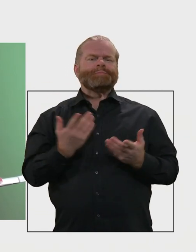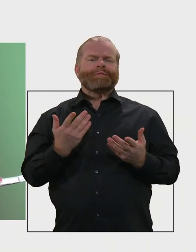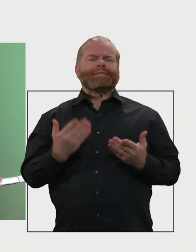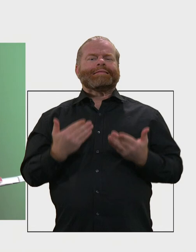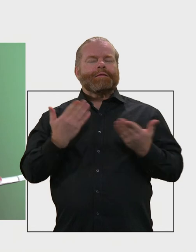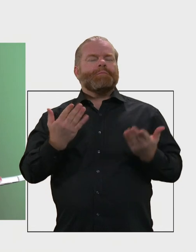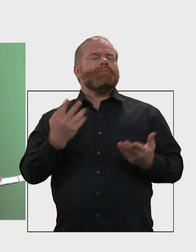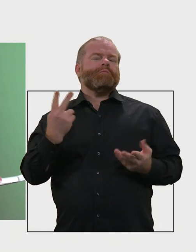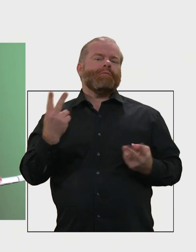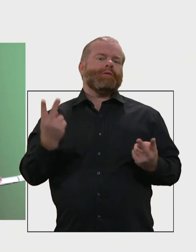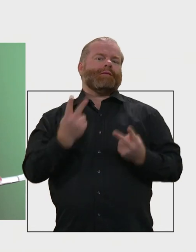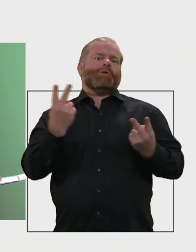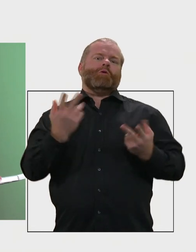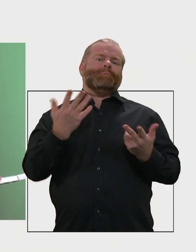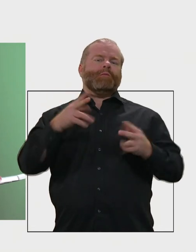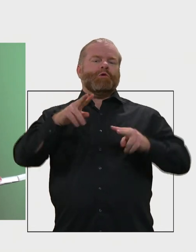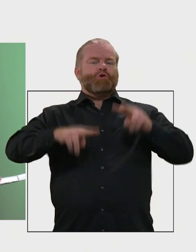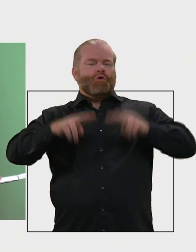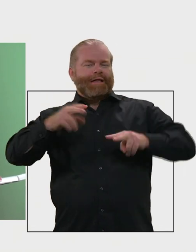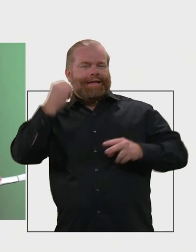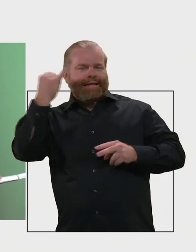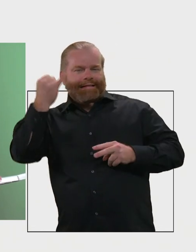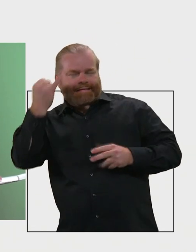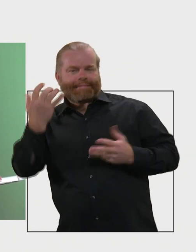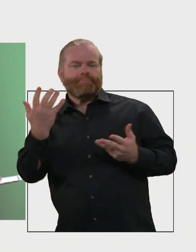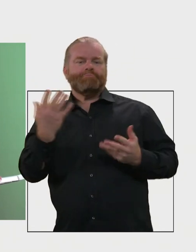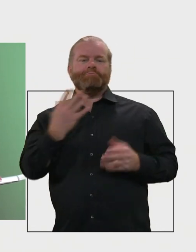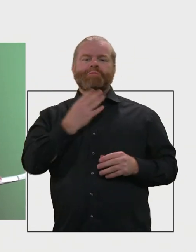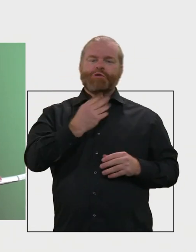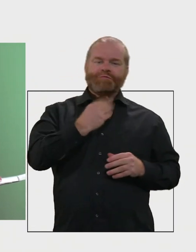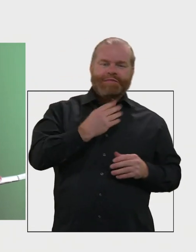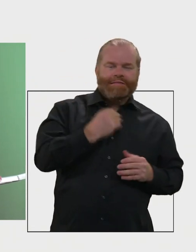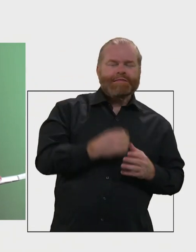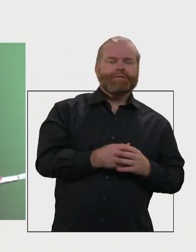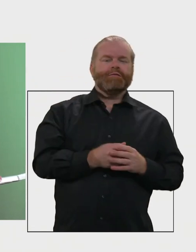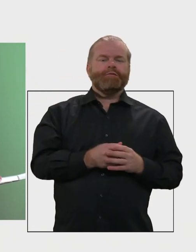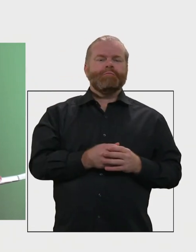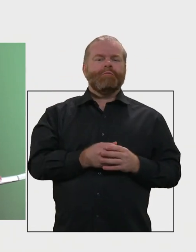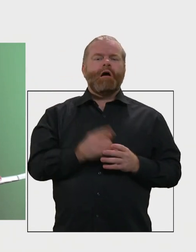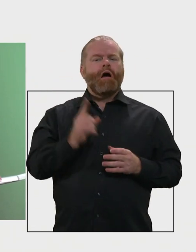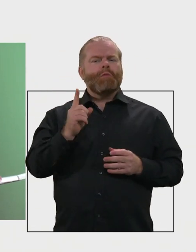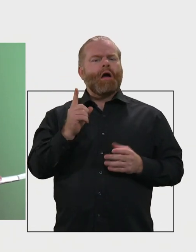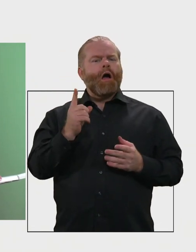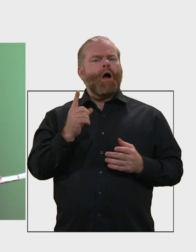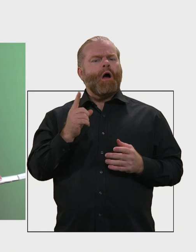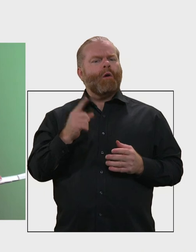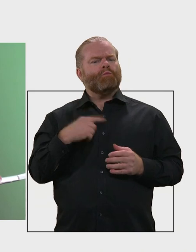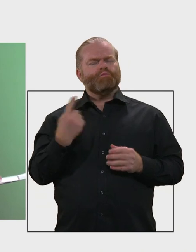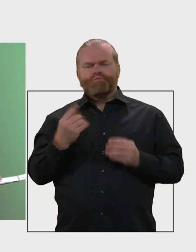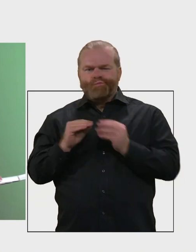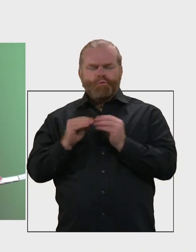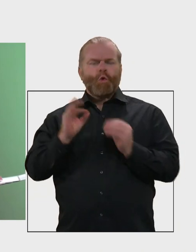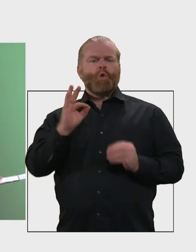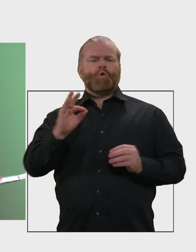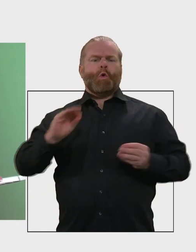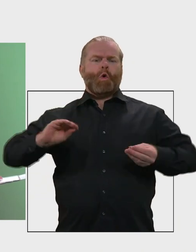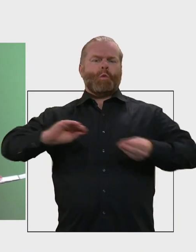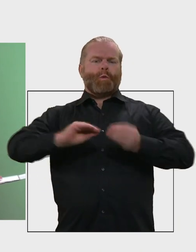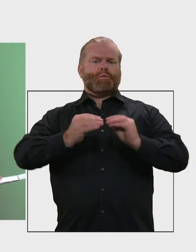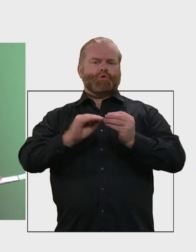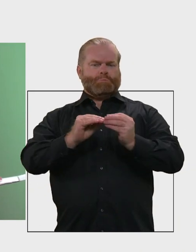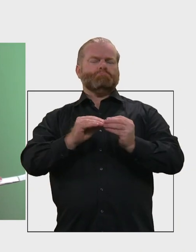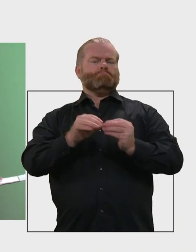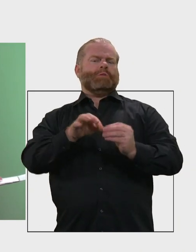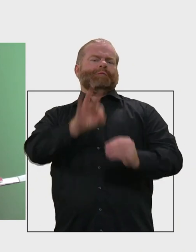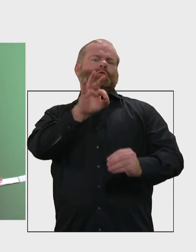unterschiedliche Bedürfnisse, aber wir haben eigentlich, denke ich, einen guten Kompromiss immer gefunden. Okay. Hast du die Seite gefunden übrigens?